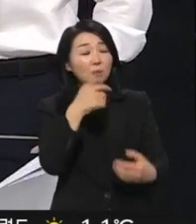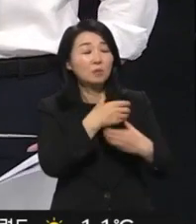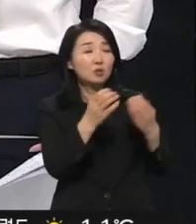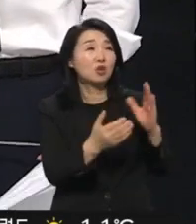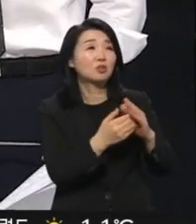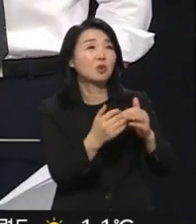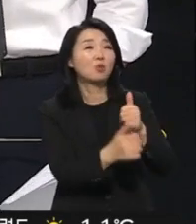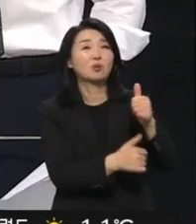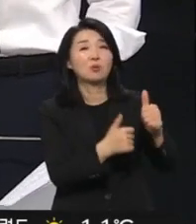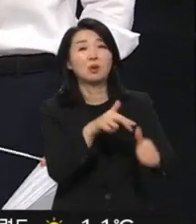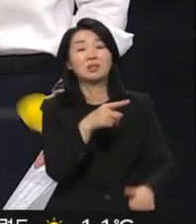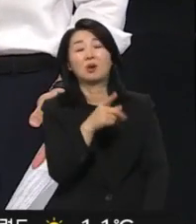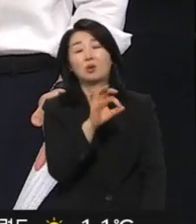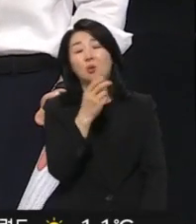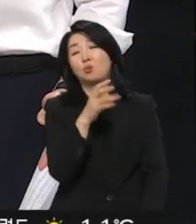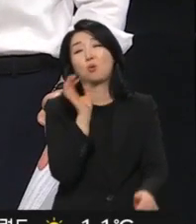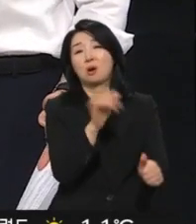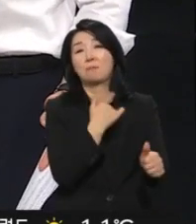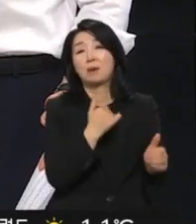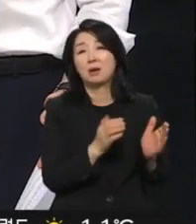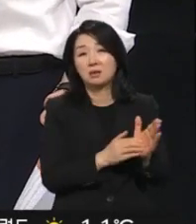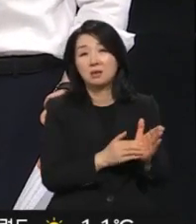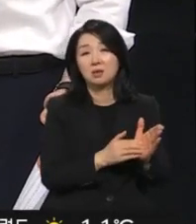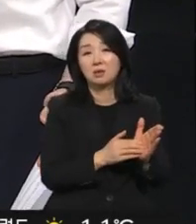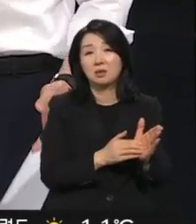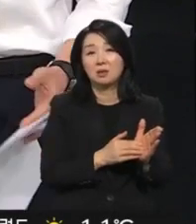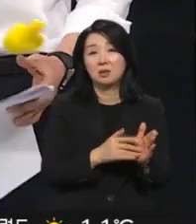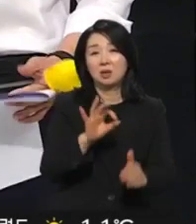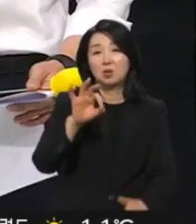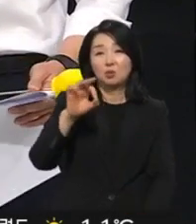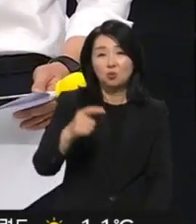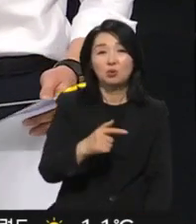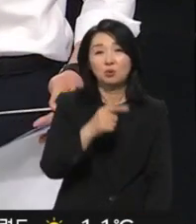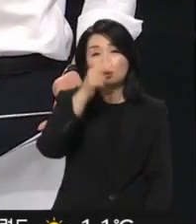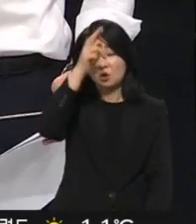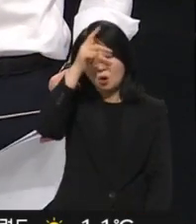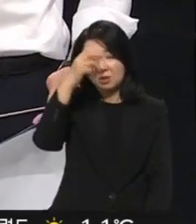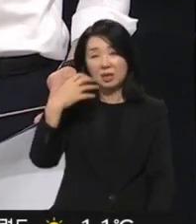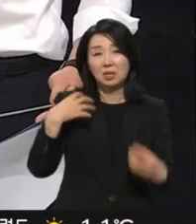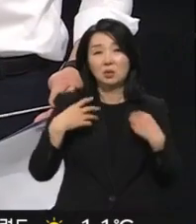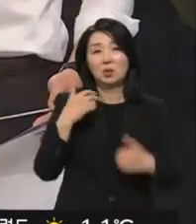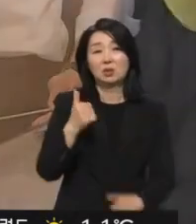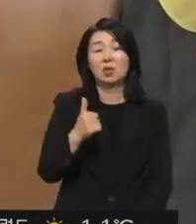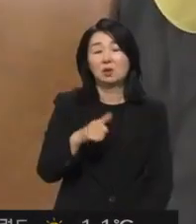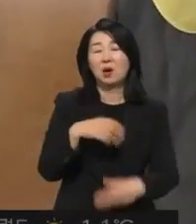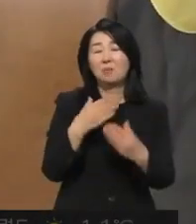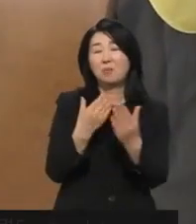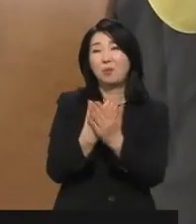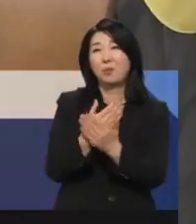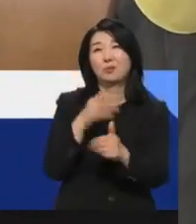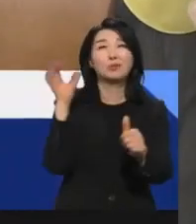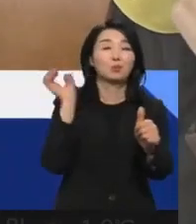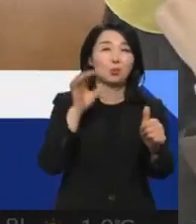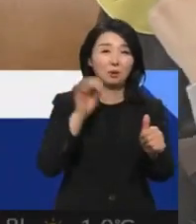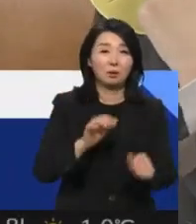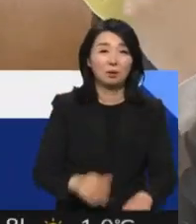최고위원을 질타했는데요. 윤익은 경찰청장을 이용한 원쿠션 공격이었습니다. 지금까지